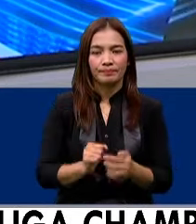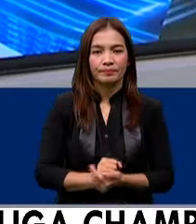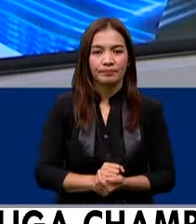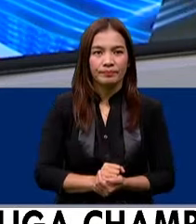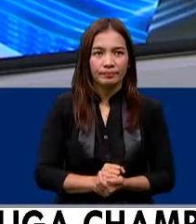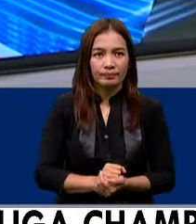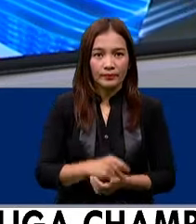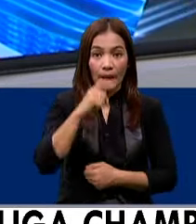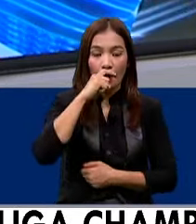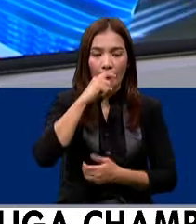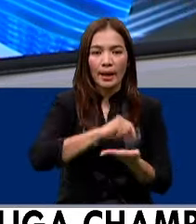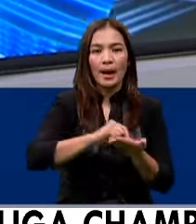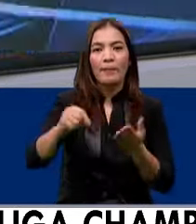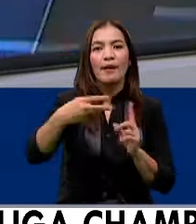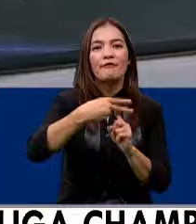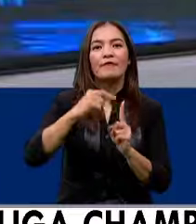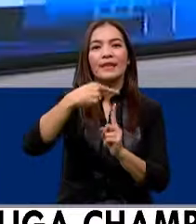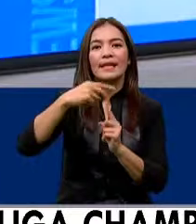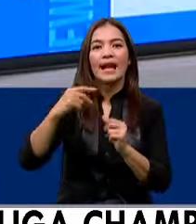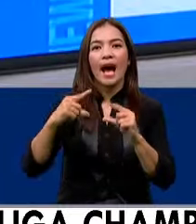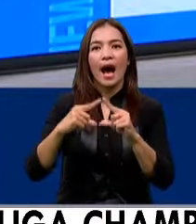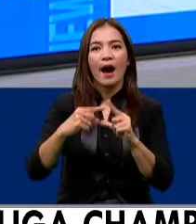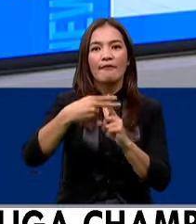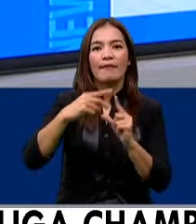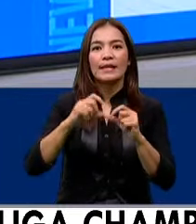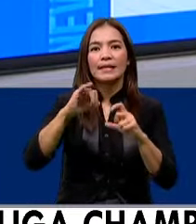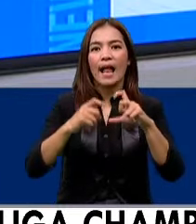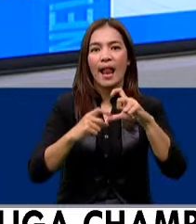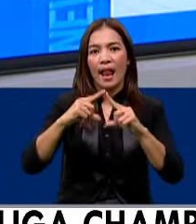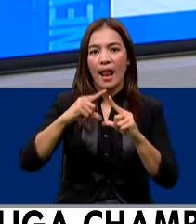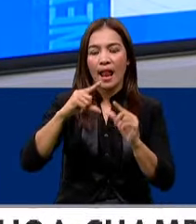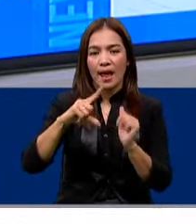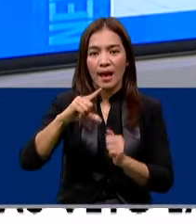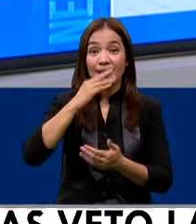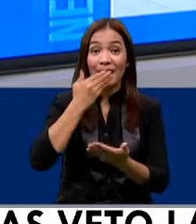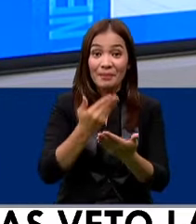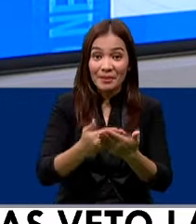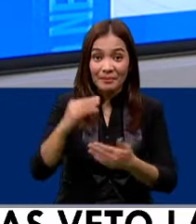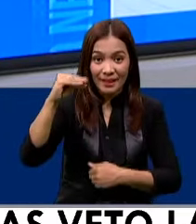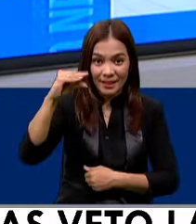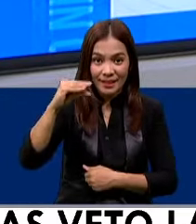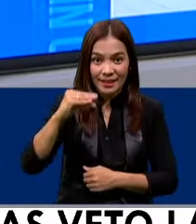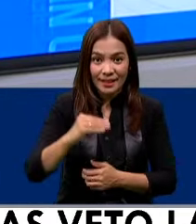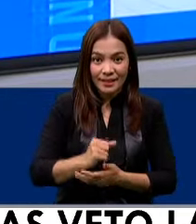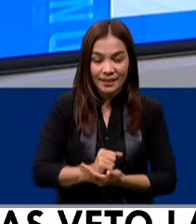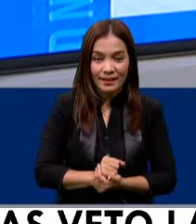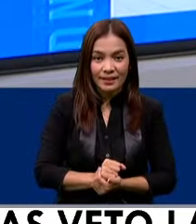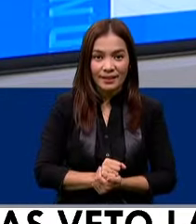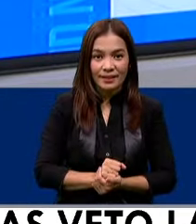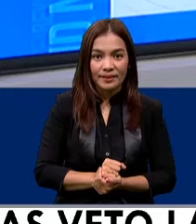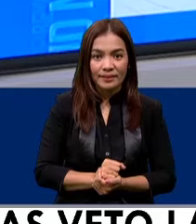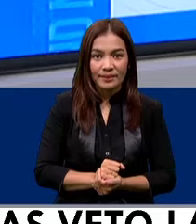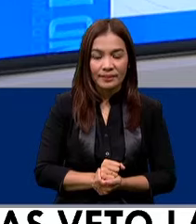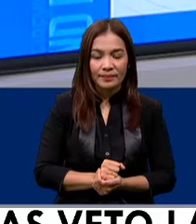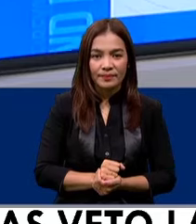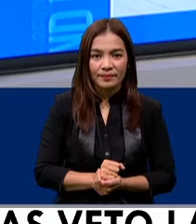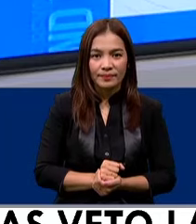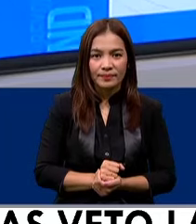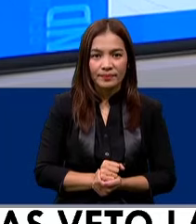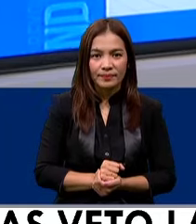Fitra Faisal Mas Fitra Selamat pagi selamat pagi ya Mas